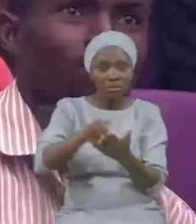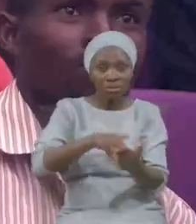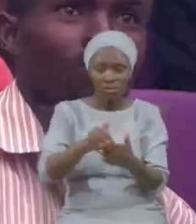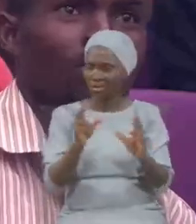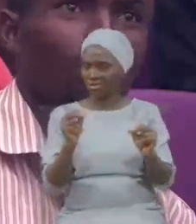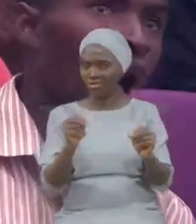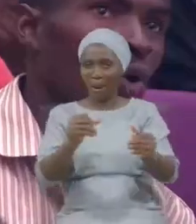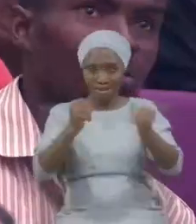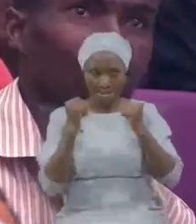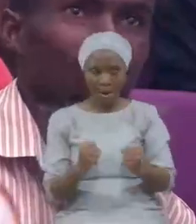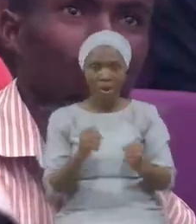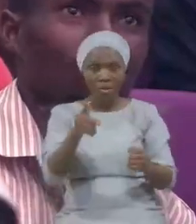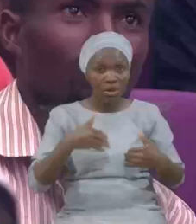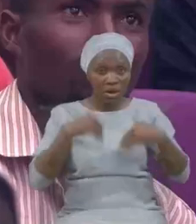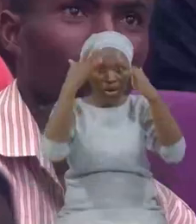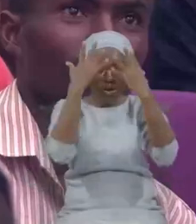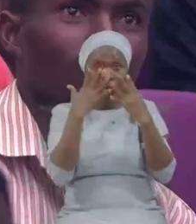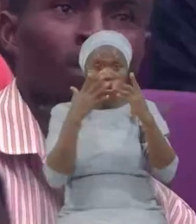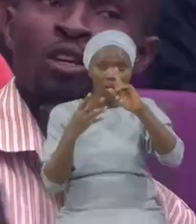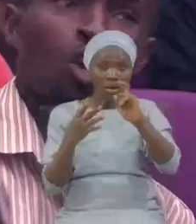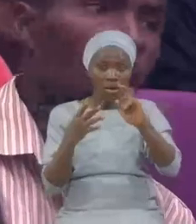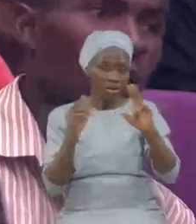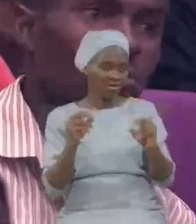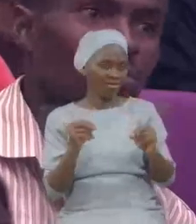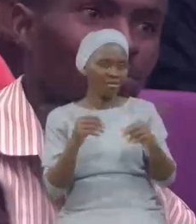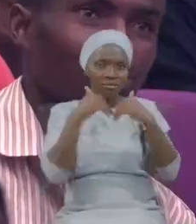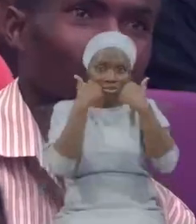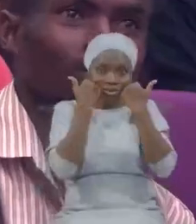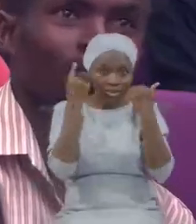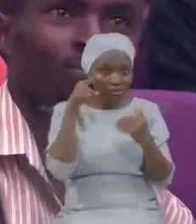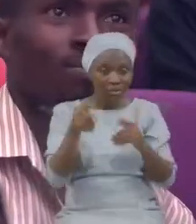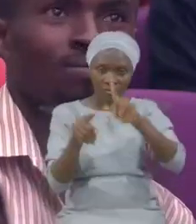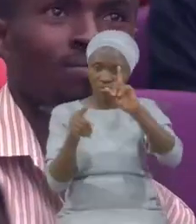la tristesse, la honte,